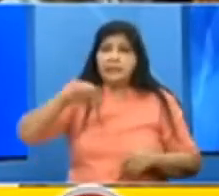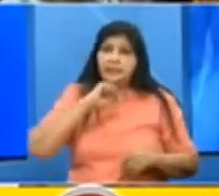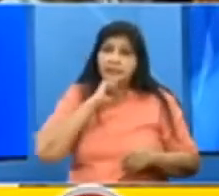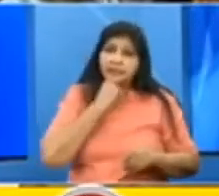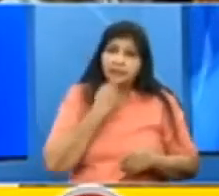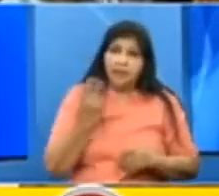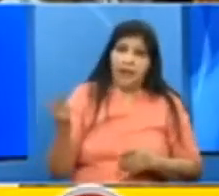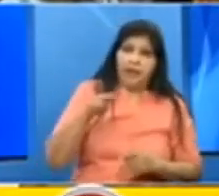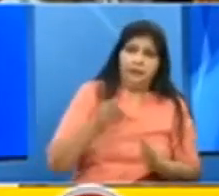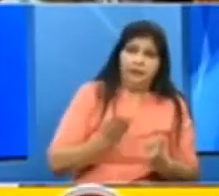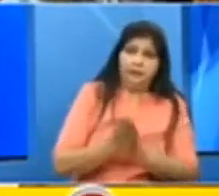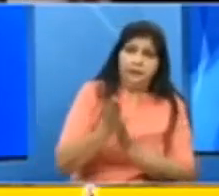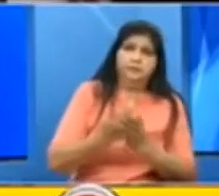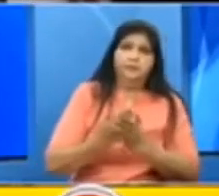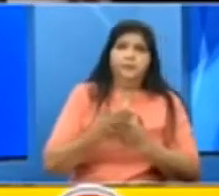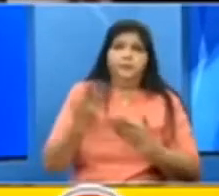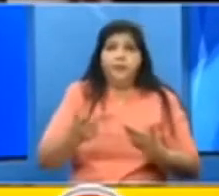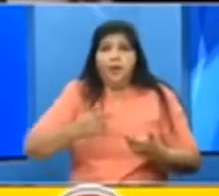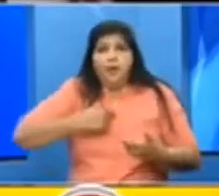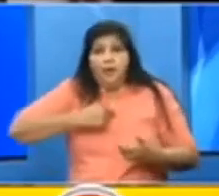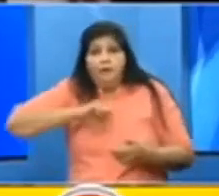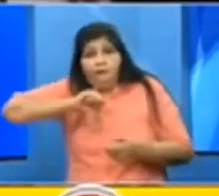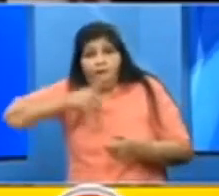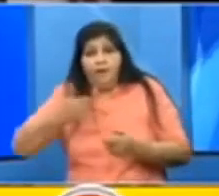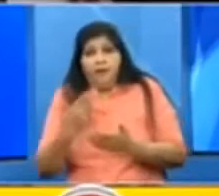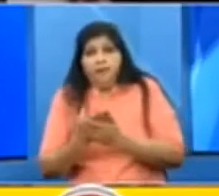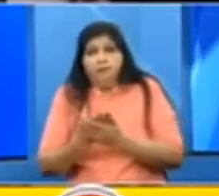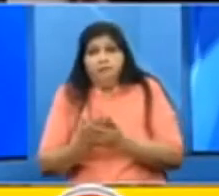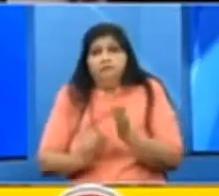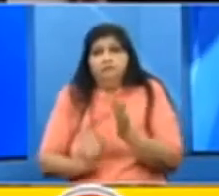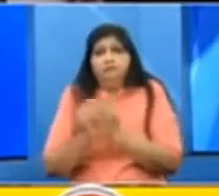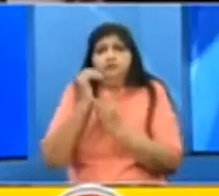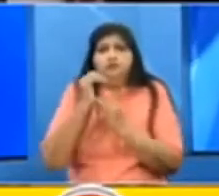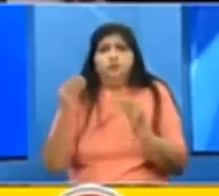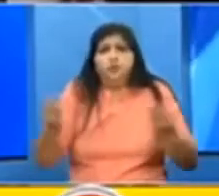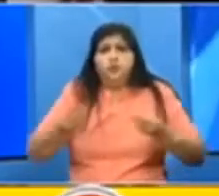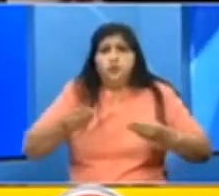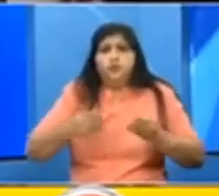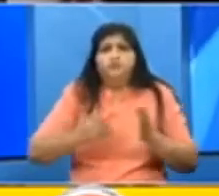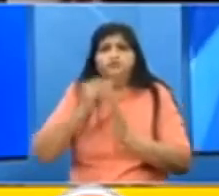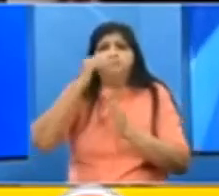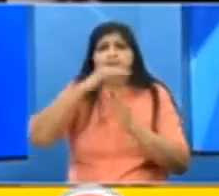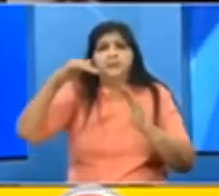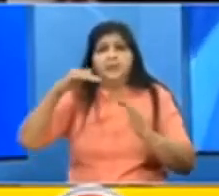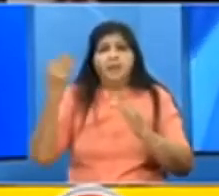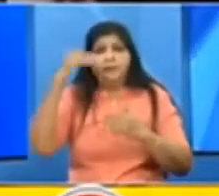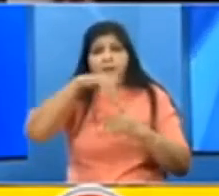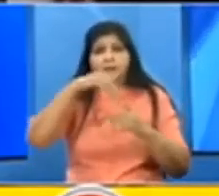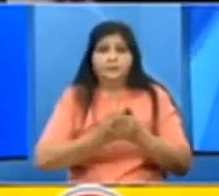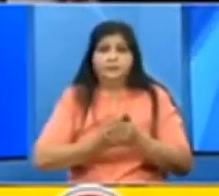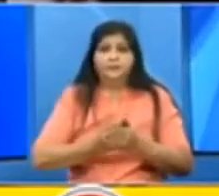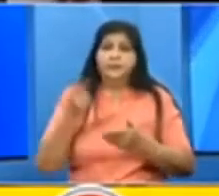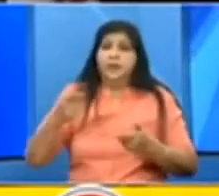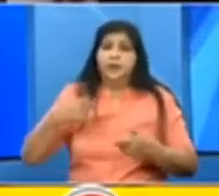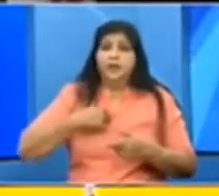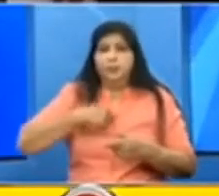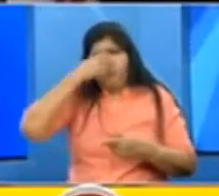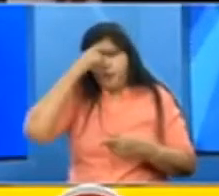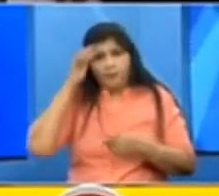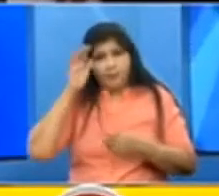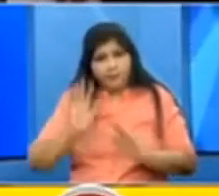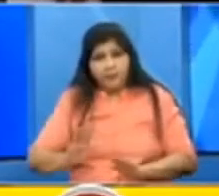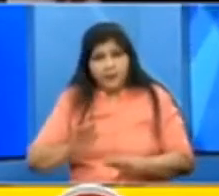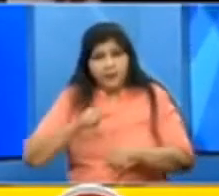आगे आ रहे हैं, सफलता के नए शिखर चूम रहे हैं। ये लोग संकटों के बीच